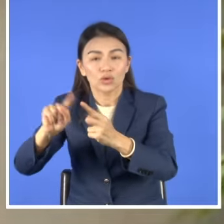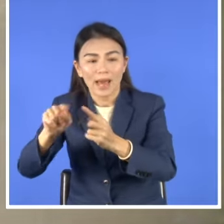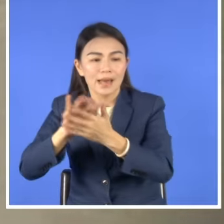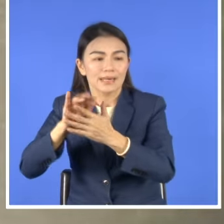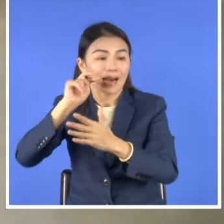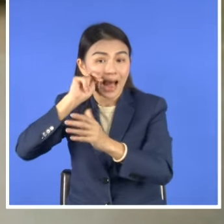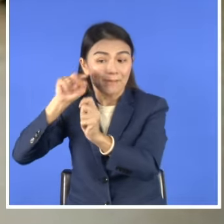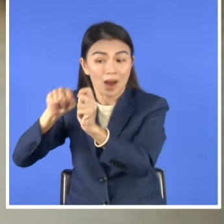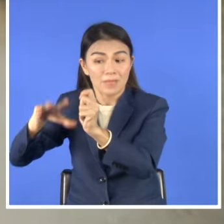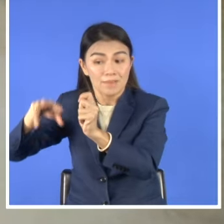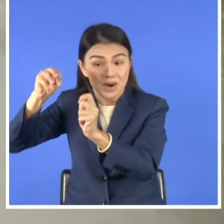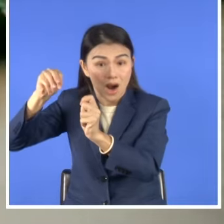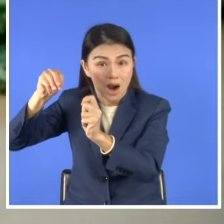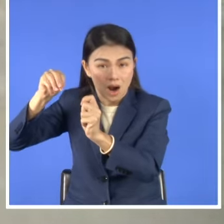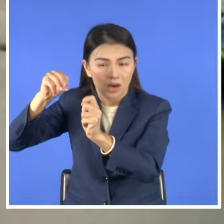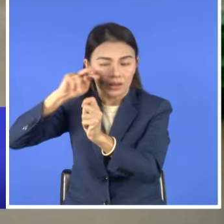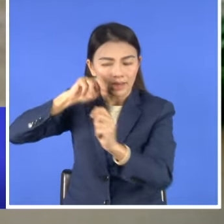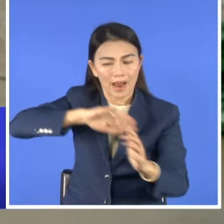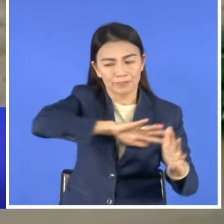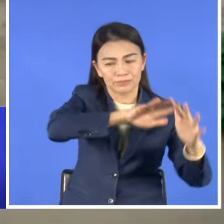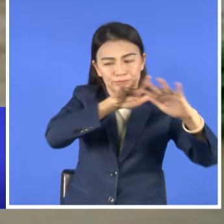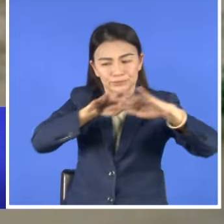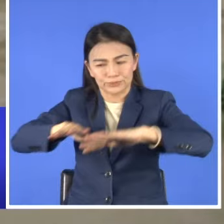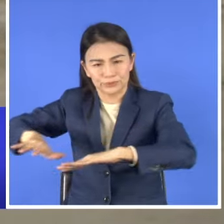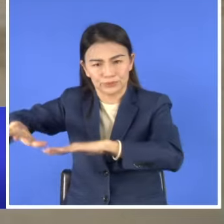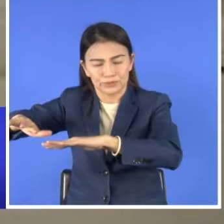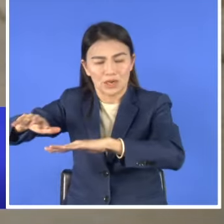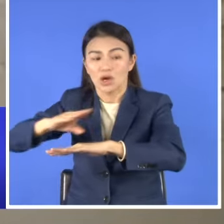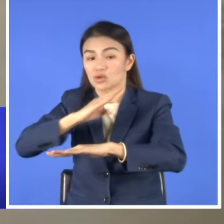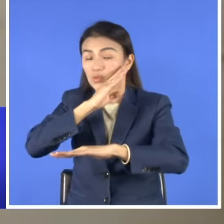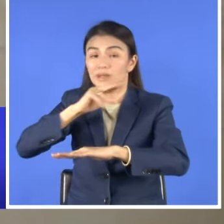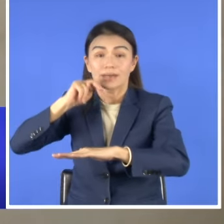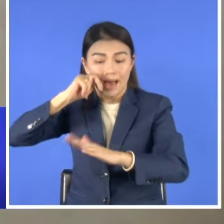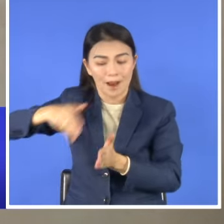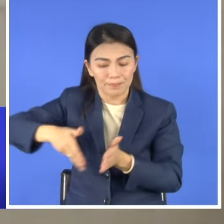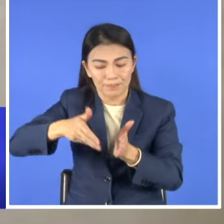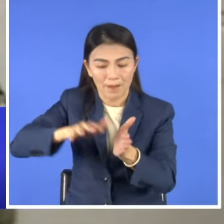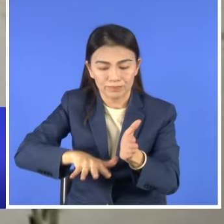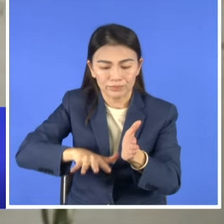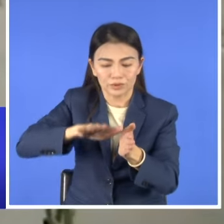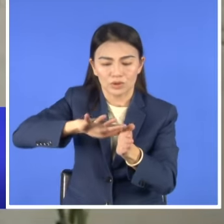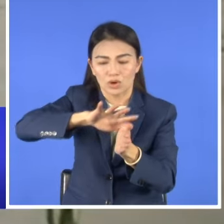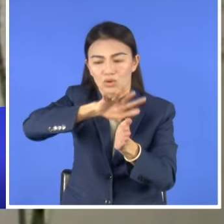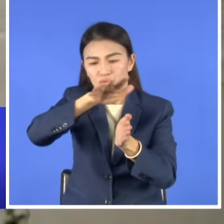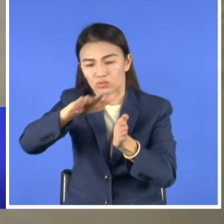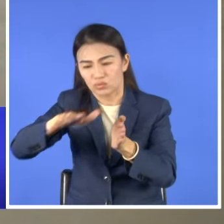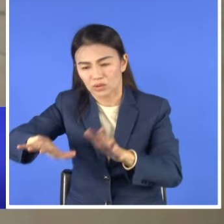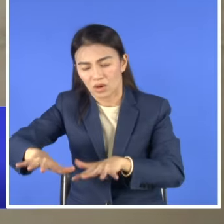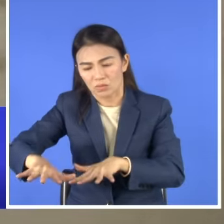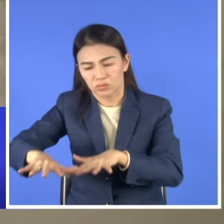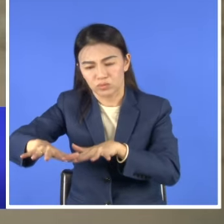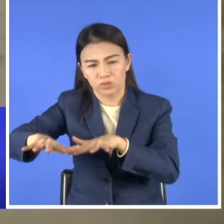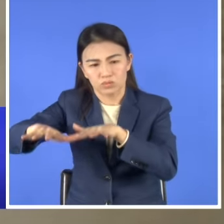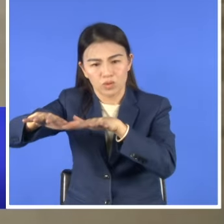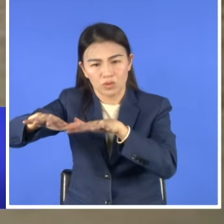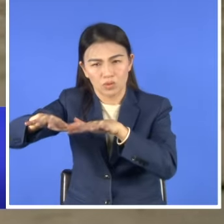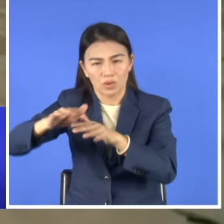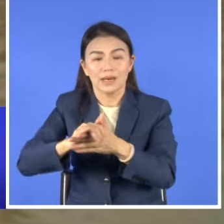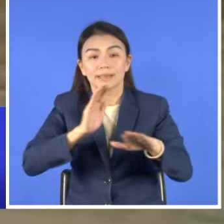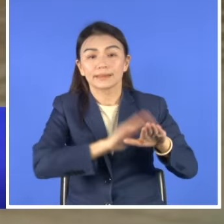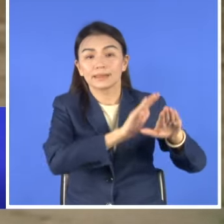เมืองลำพูนได้นะและก็ถ้าหากว่าน้ำล้นตะลิ่งซ้ำอีกนะครับก็จะมีการท่วมเอ่อขึ้นมากขึ้นก็เลยแจ้งเตือนไปยังพื้นที่ของ